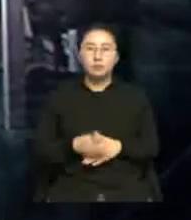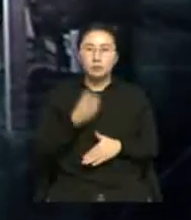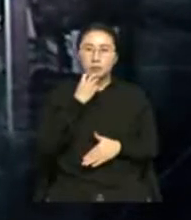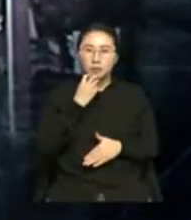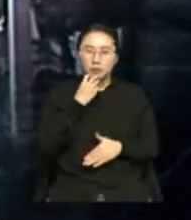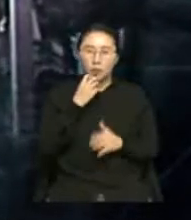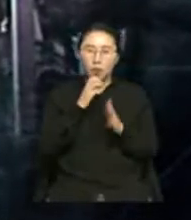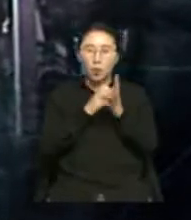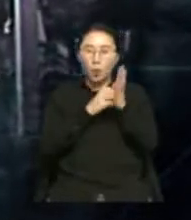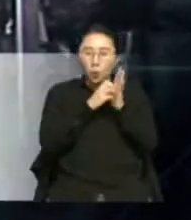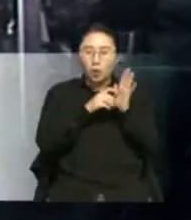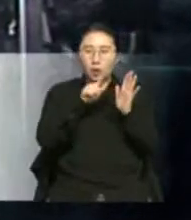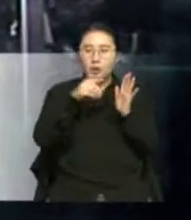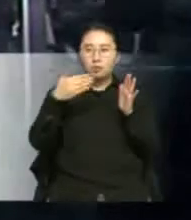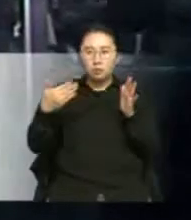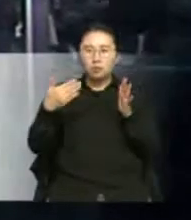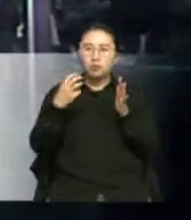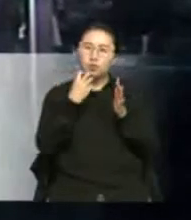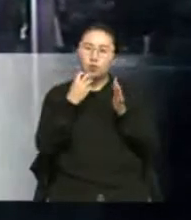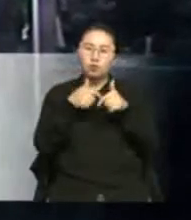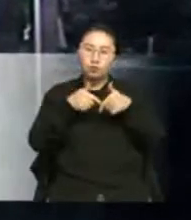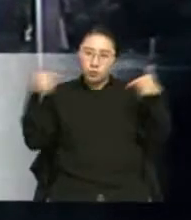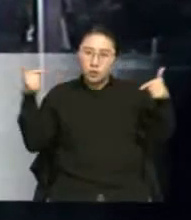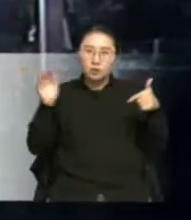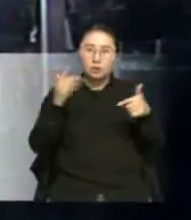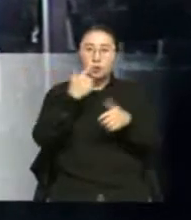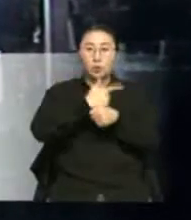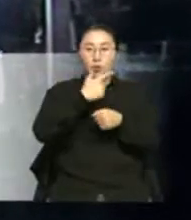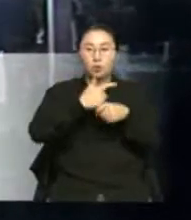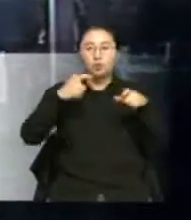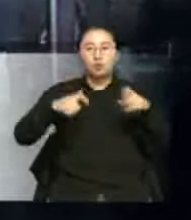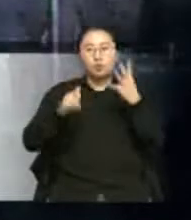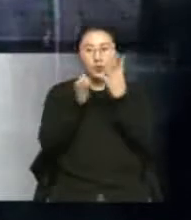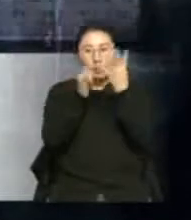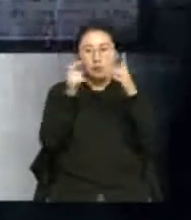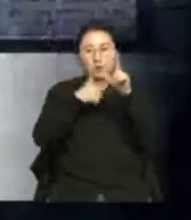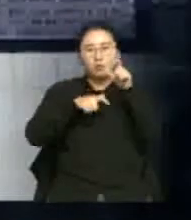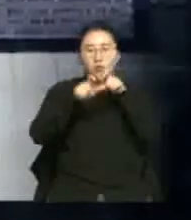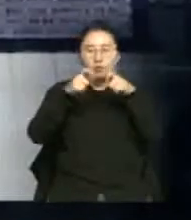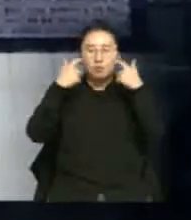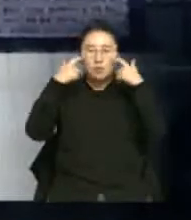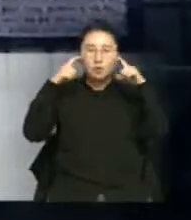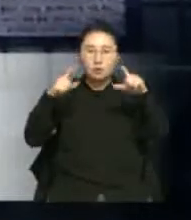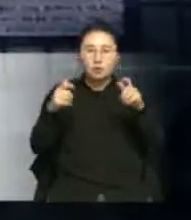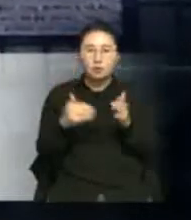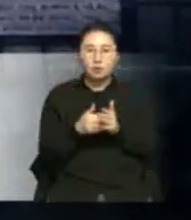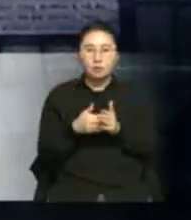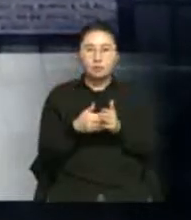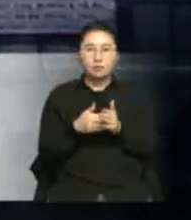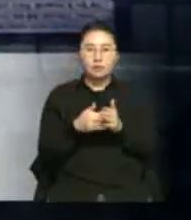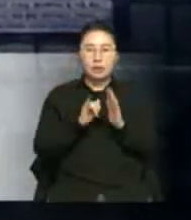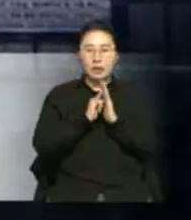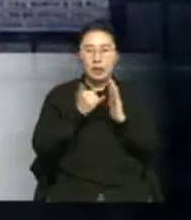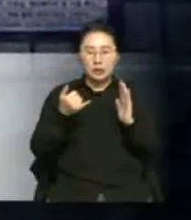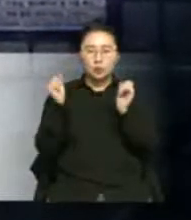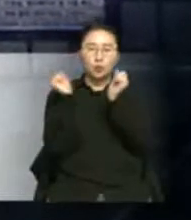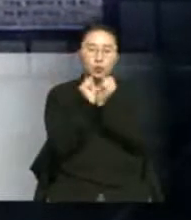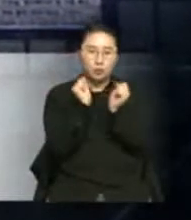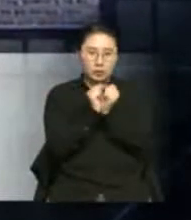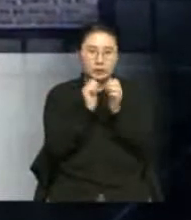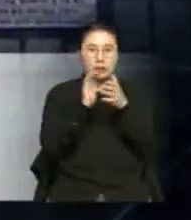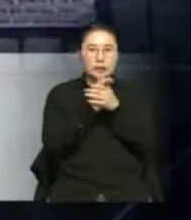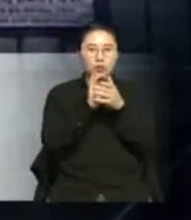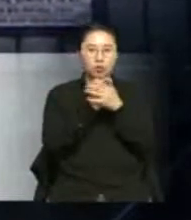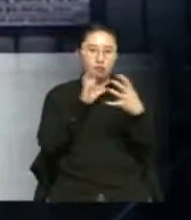서울에서 코론 알고 확진 자가 속출하고 있습니다 노원구 에선 4명의 추가 확진 자가 발생했는데요 가족 간 전염 과